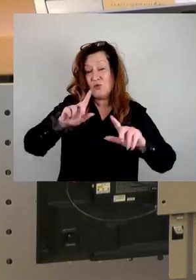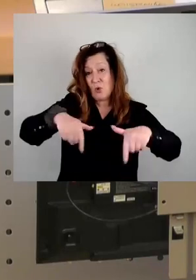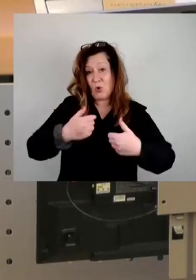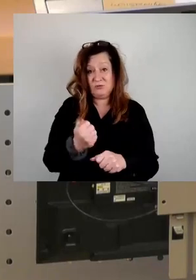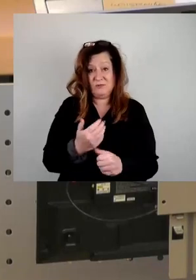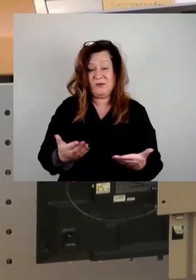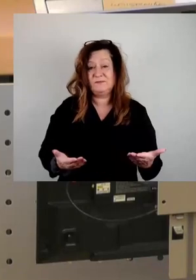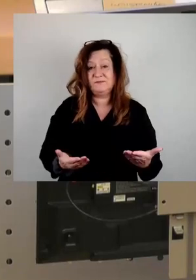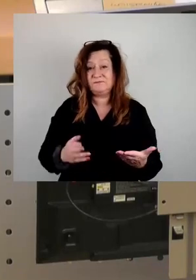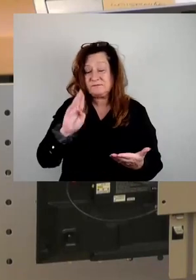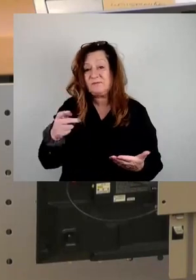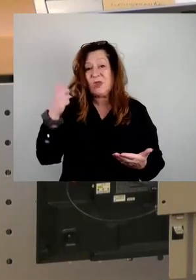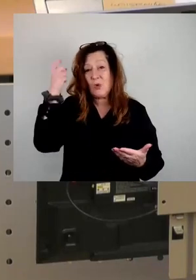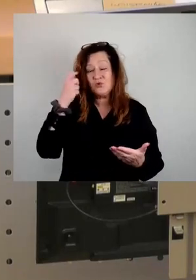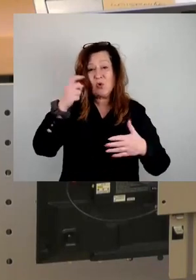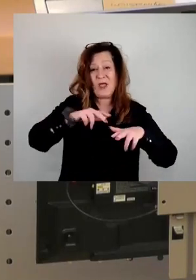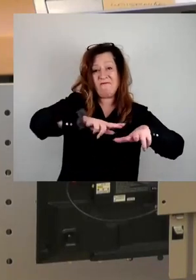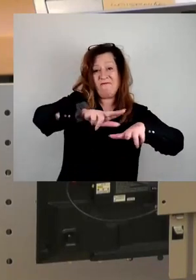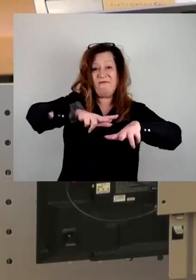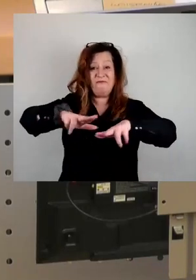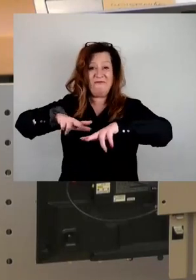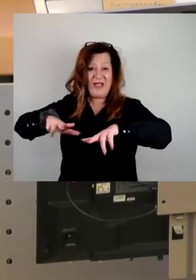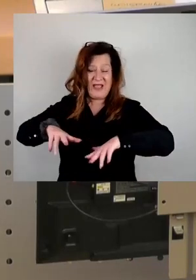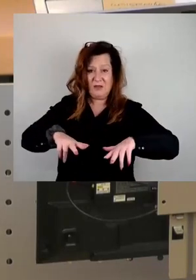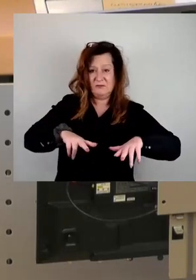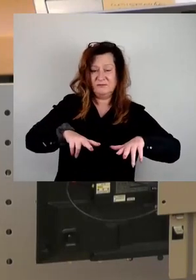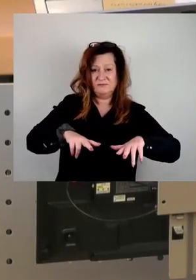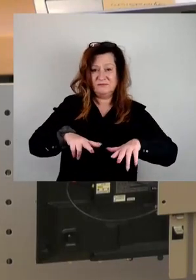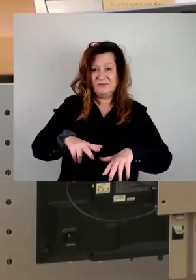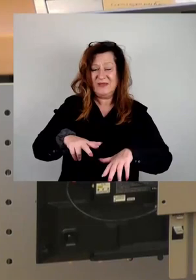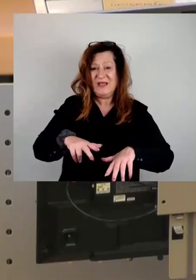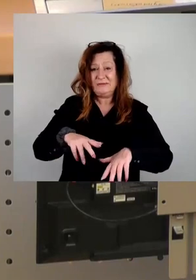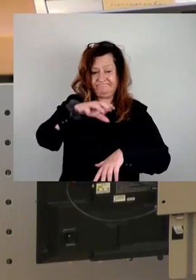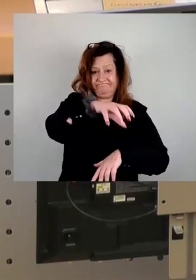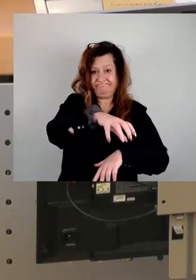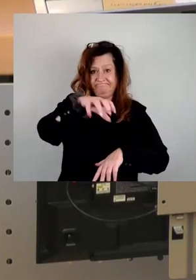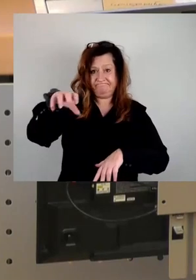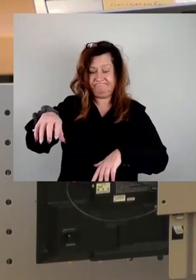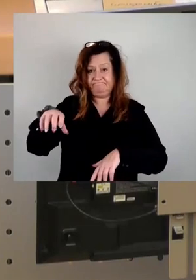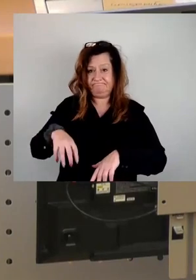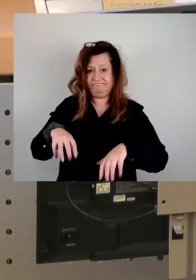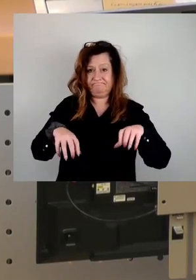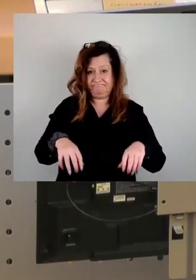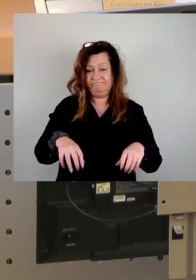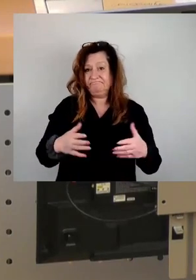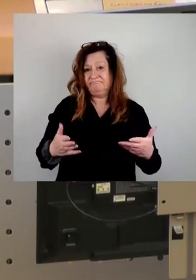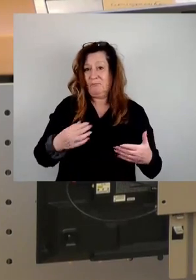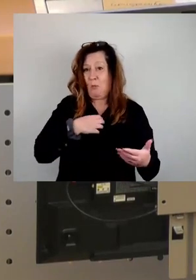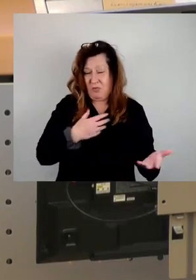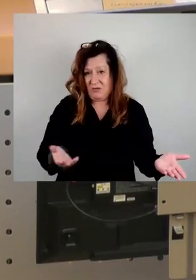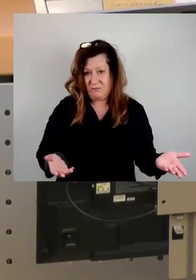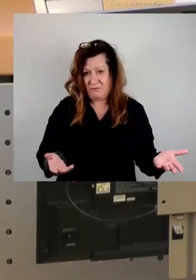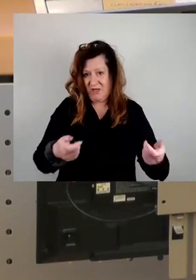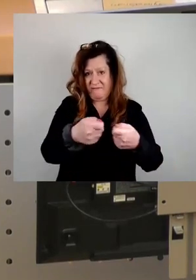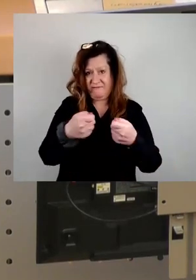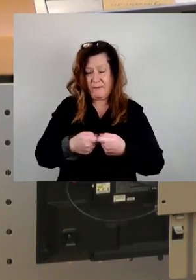Sorgen macht, ist der Verkehr. Auch hier könnten wieder diese 4 ziemlich weit voneinander entfernten Kernareale zum Problem werden, das man